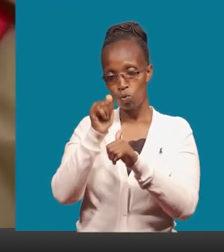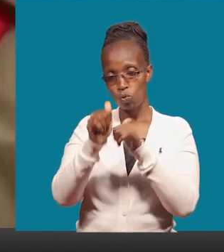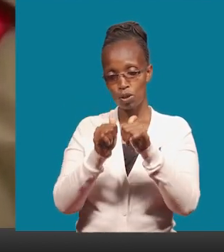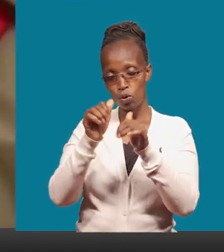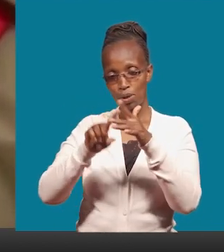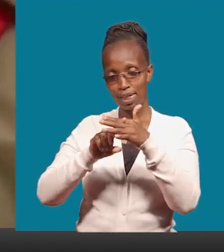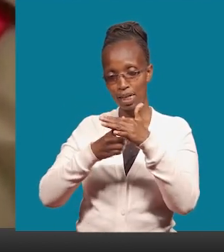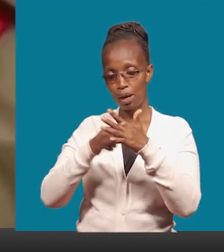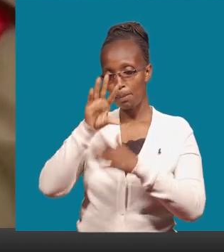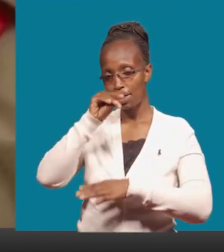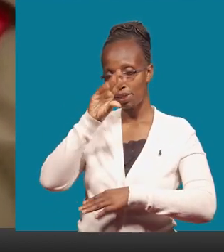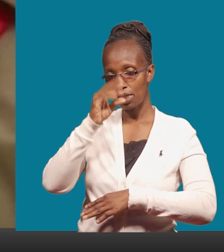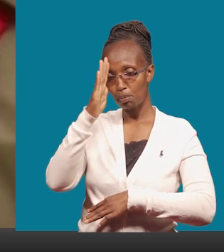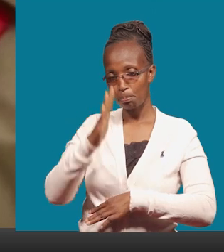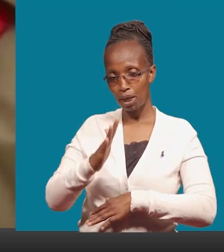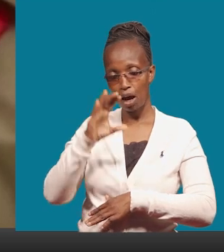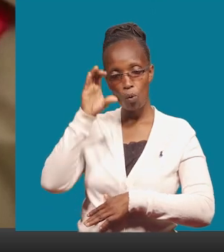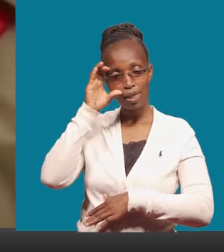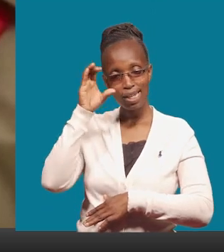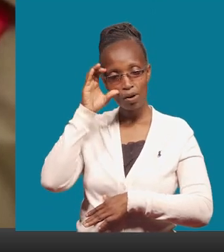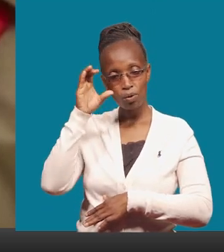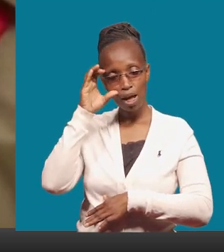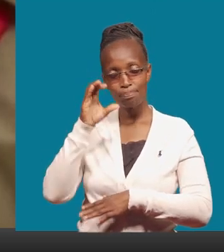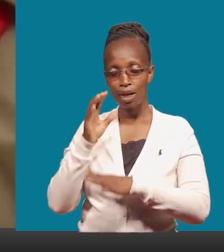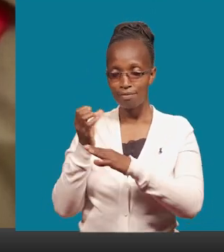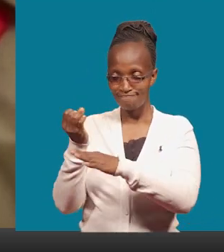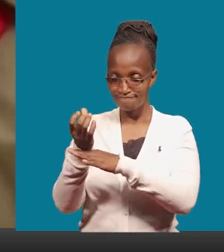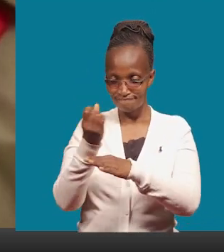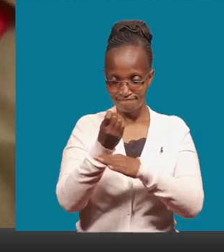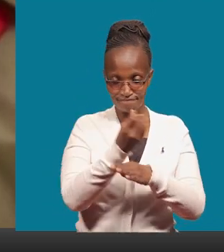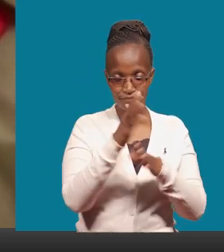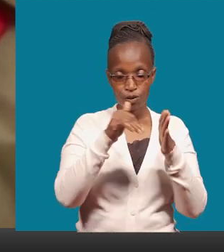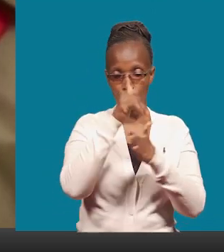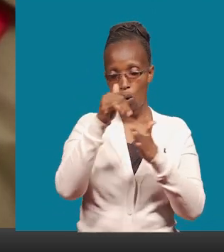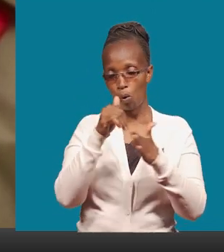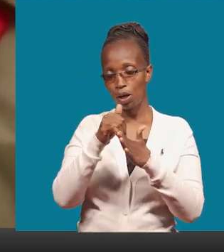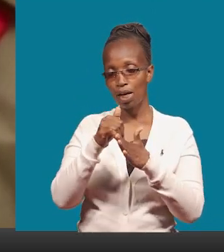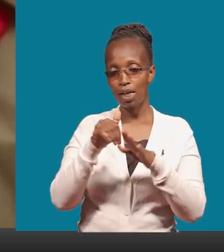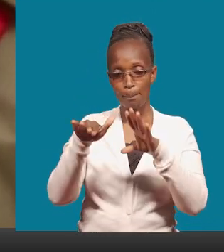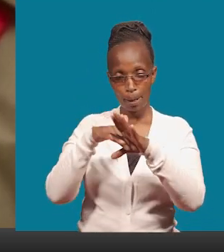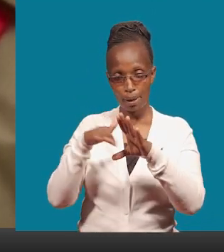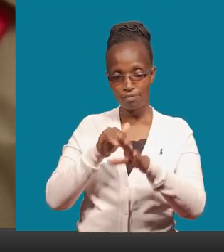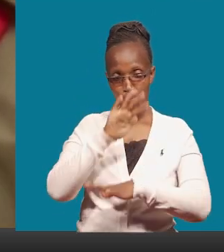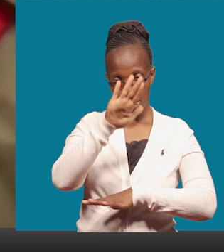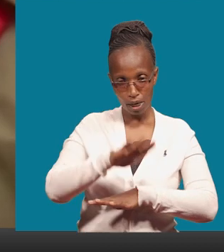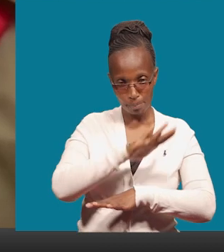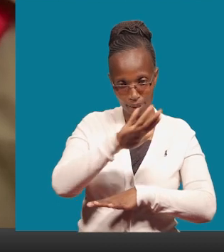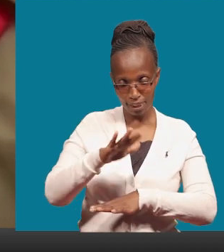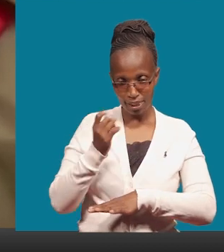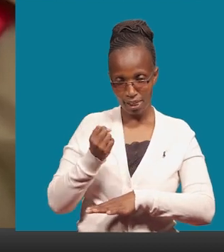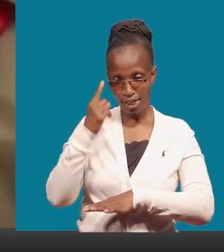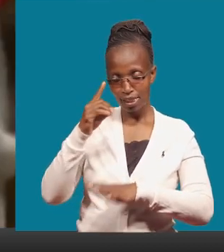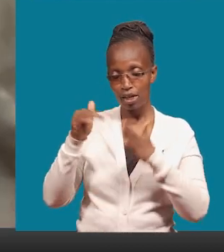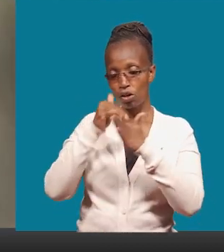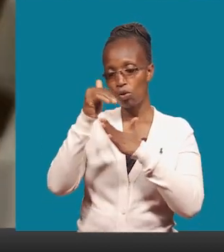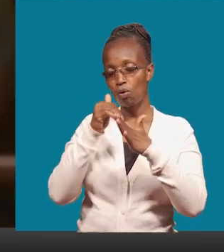huu uliofunguliwa na spika wa bunge hili, Moses Wetangula, amewashauri wabunge kuhakikisha